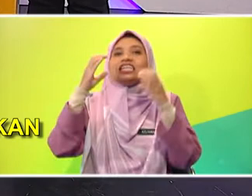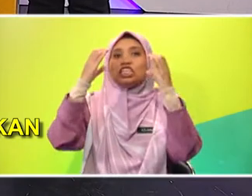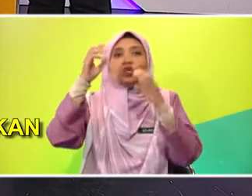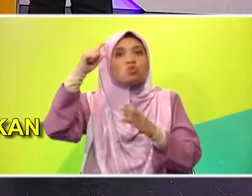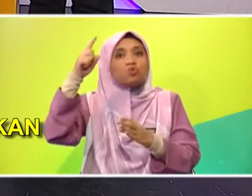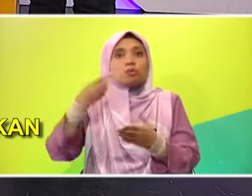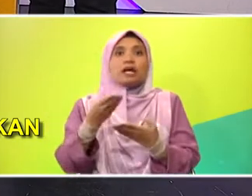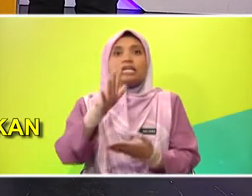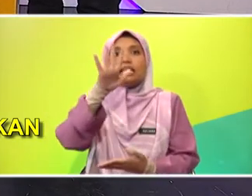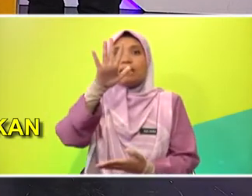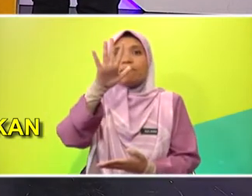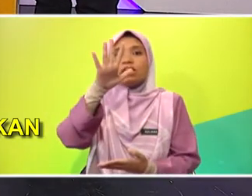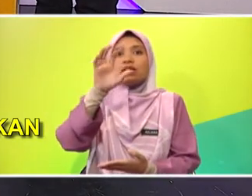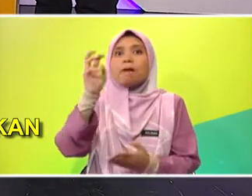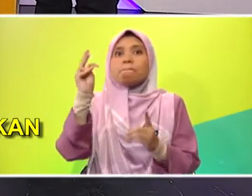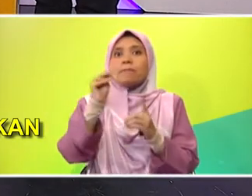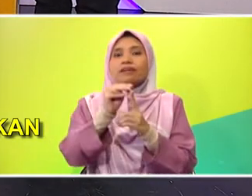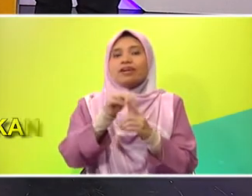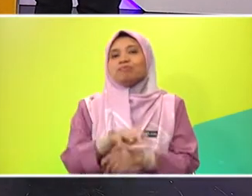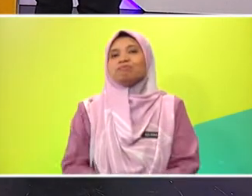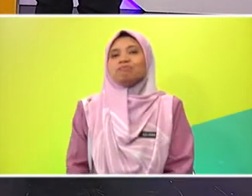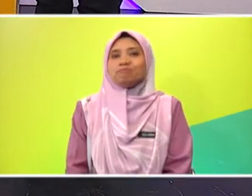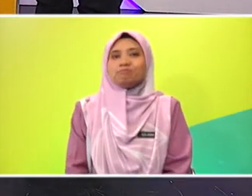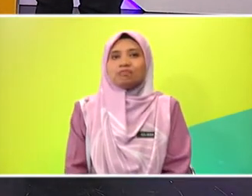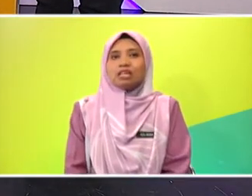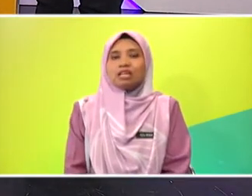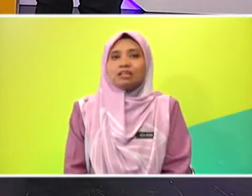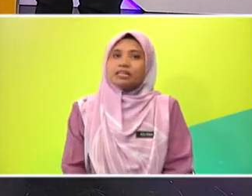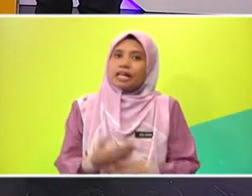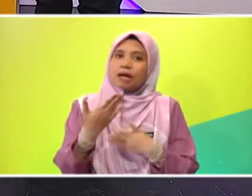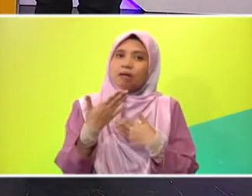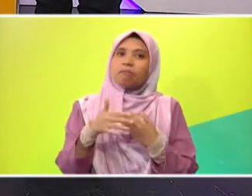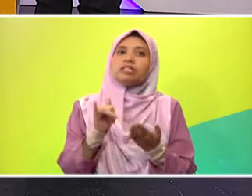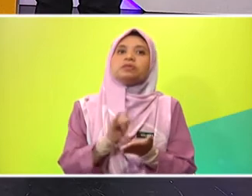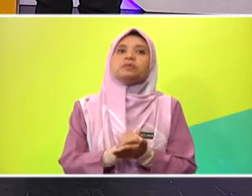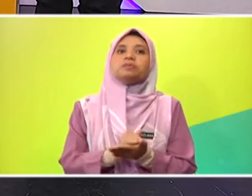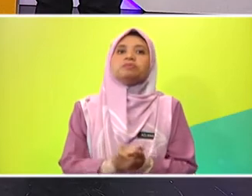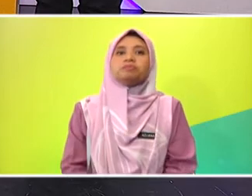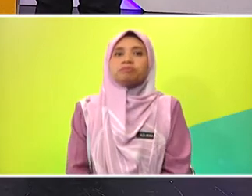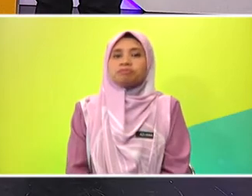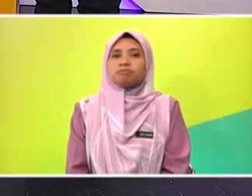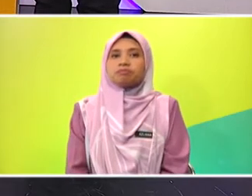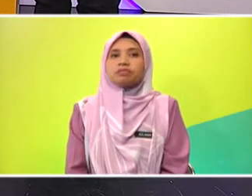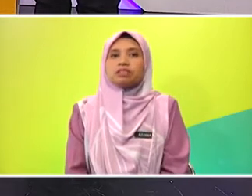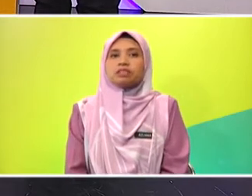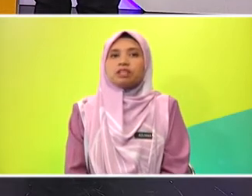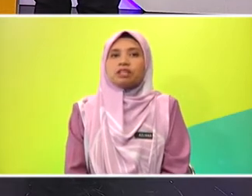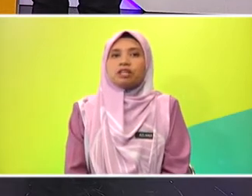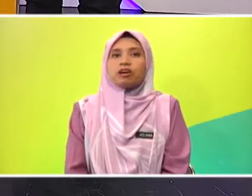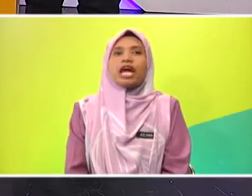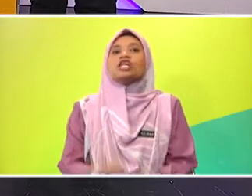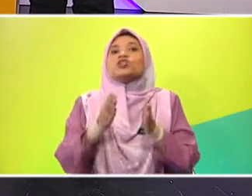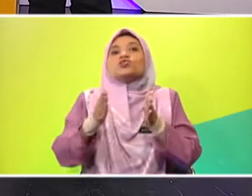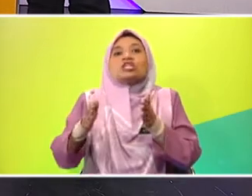Oke seterusnya Saleh yang kedua kalinya aku ndak baca dulu perkataannya ke atau bagaimana jago cecak terus sesuai layarnya